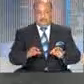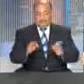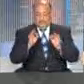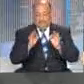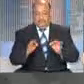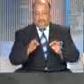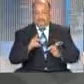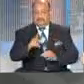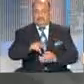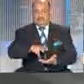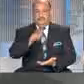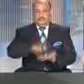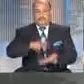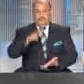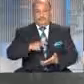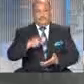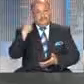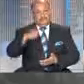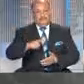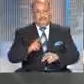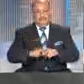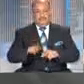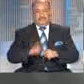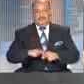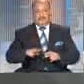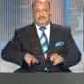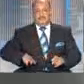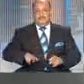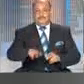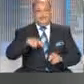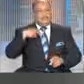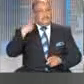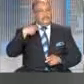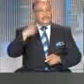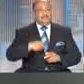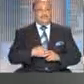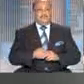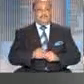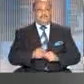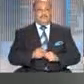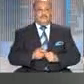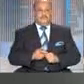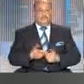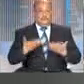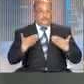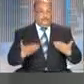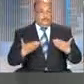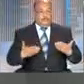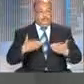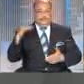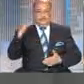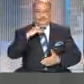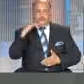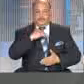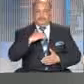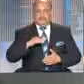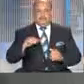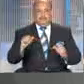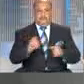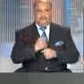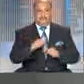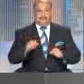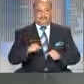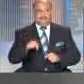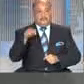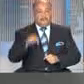قبل ما جيت أنا تأكدت أنه فما الخط بين جابس ومدين تحت الدراسة وإن شاء الله